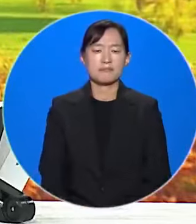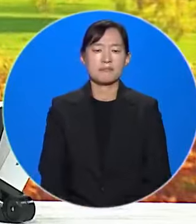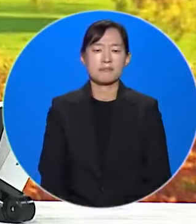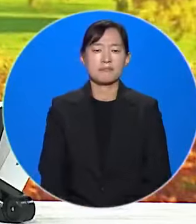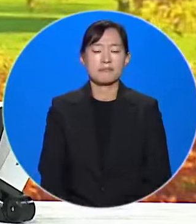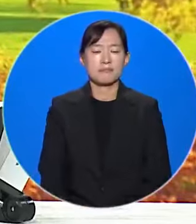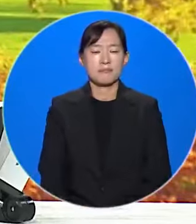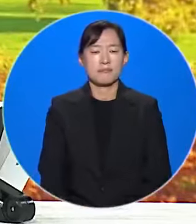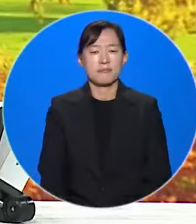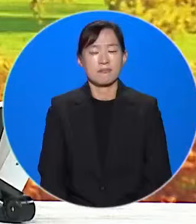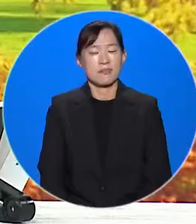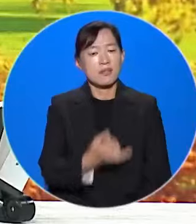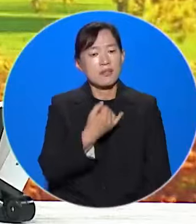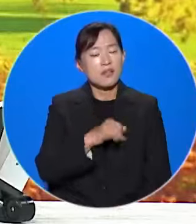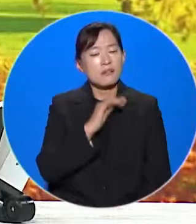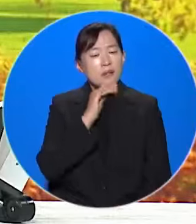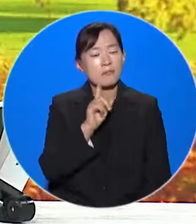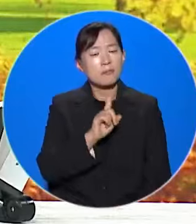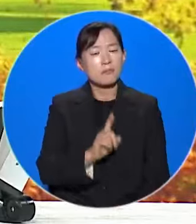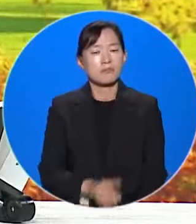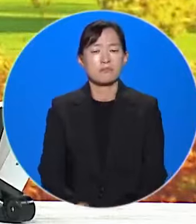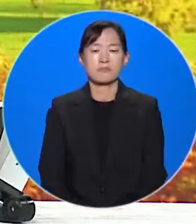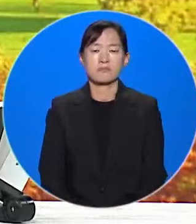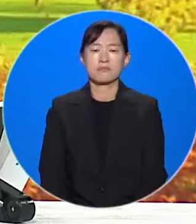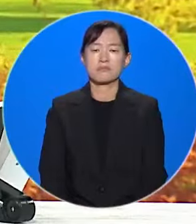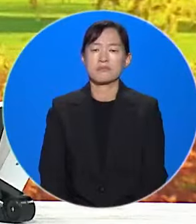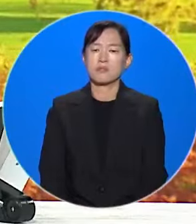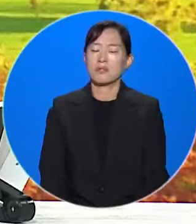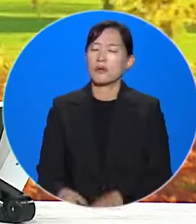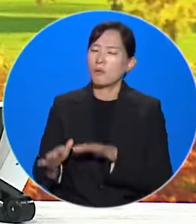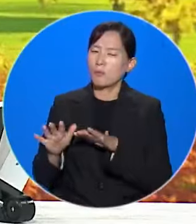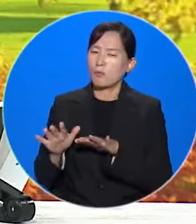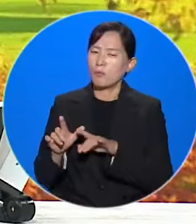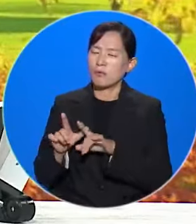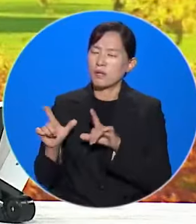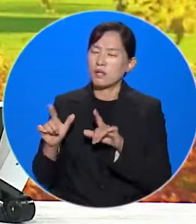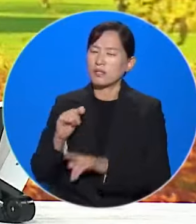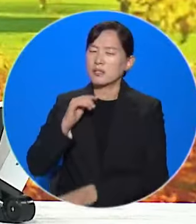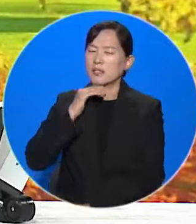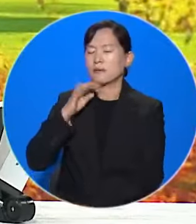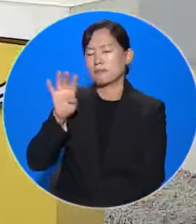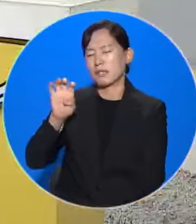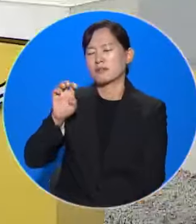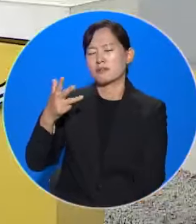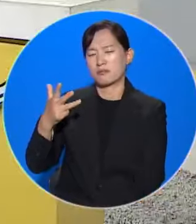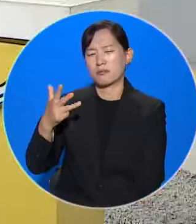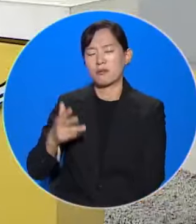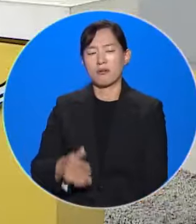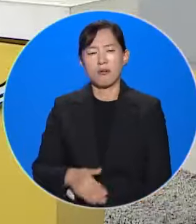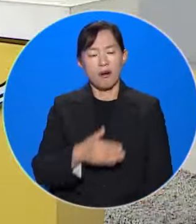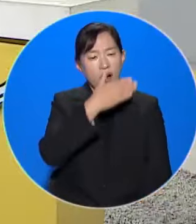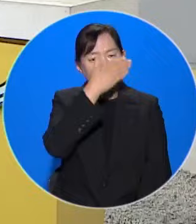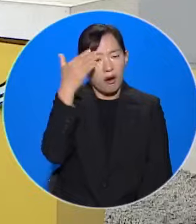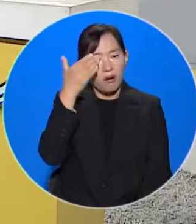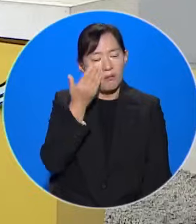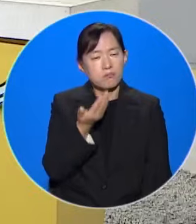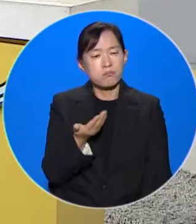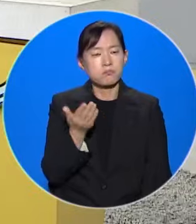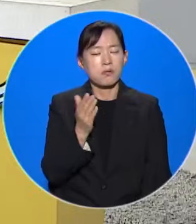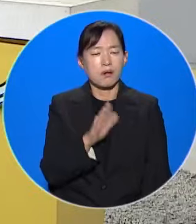우리 그러면 따님이 나이가 어떻게 되세요, 지금? 지금 오늘 저기 올해 48이에요. 아유, 아직 많이